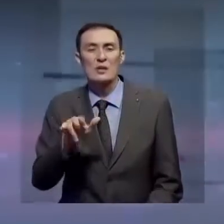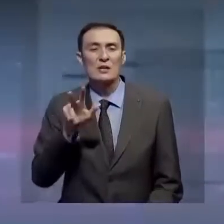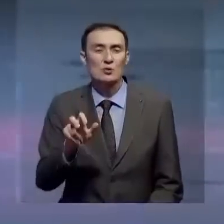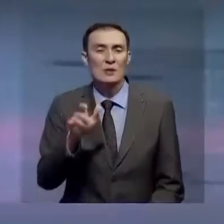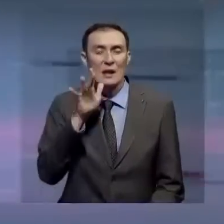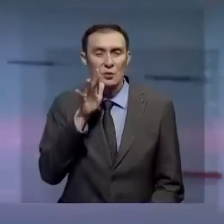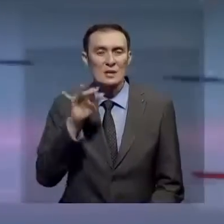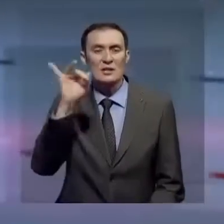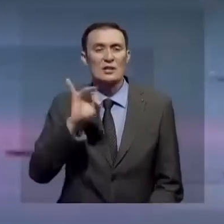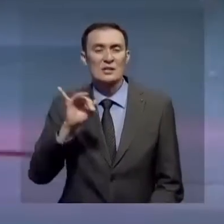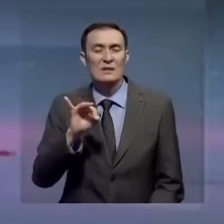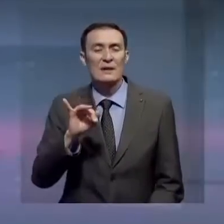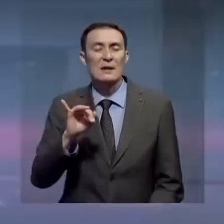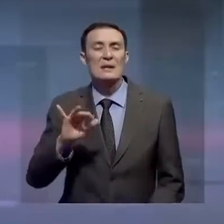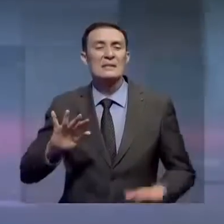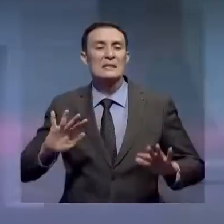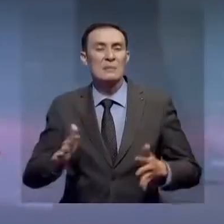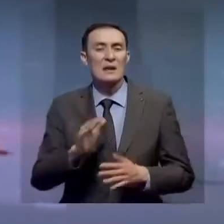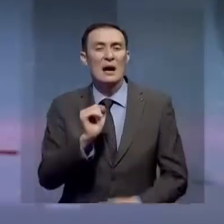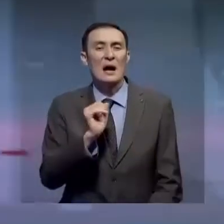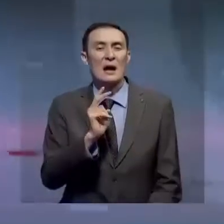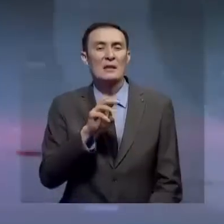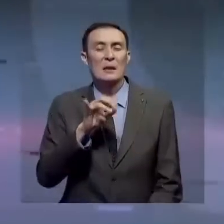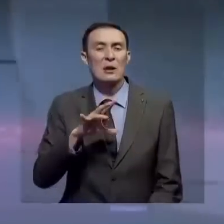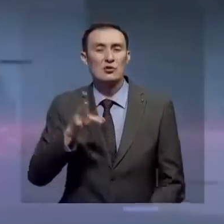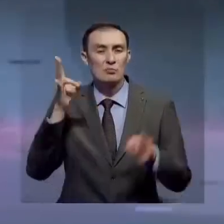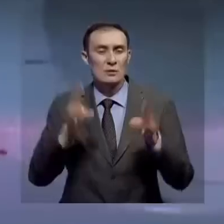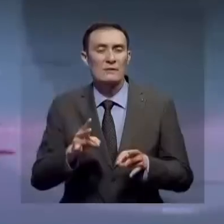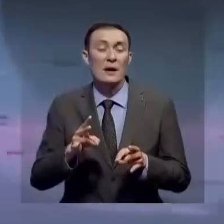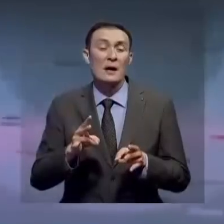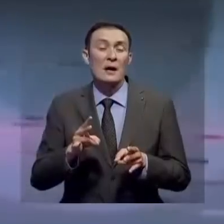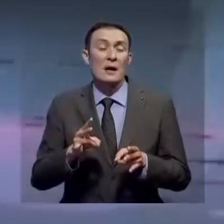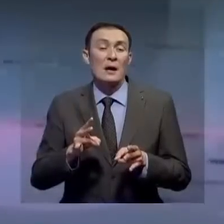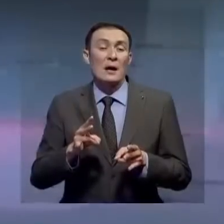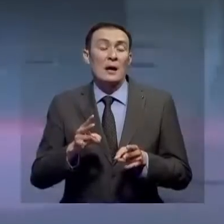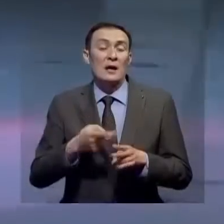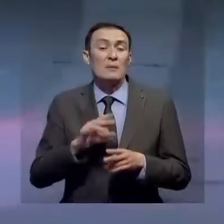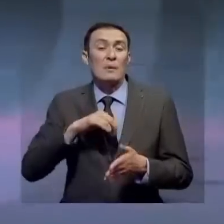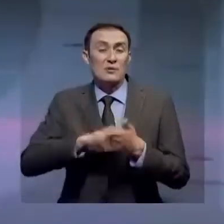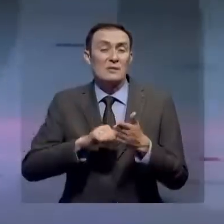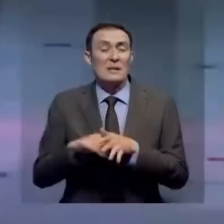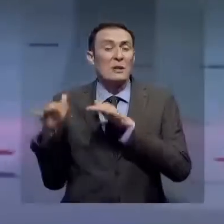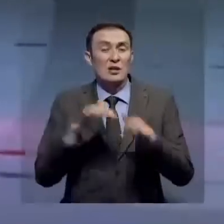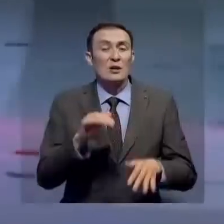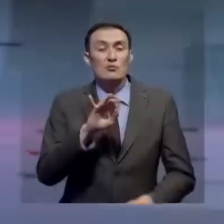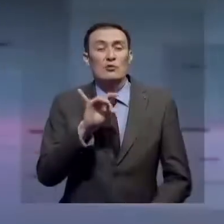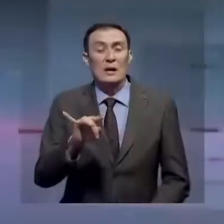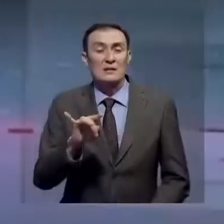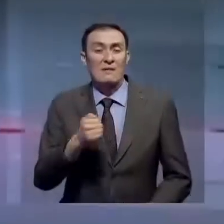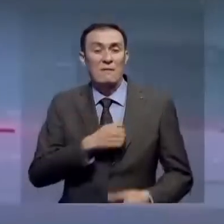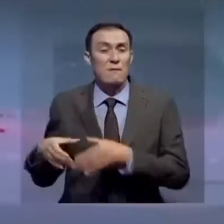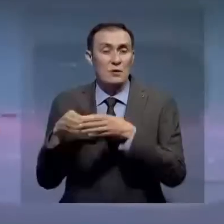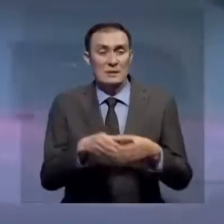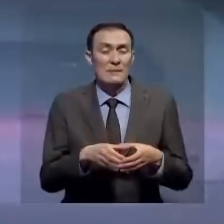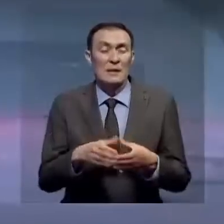и 300-летию исторического события Актабана Шубаранде Алкакуль-Сулама, связанного с нападением джунгарского